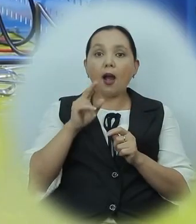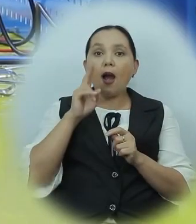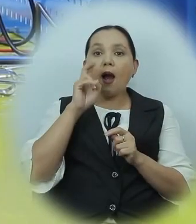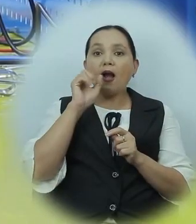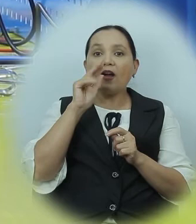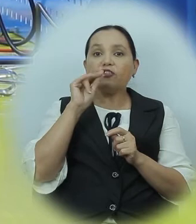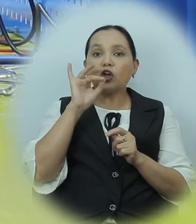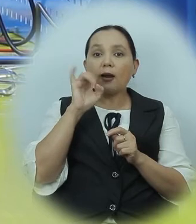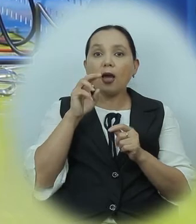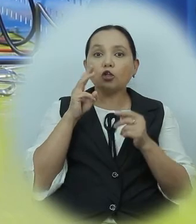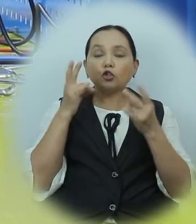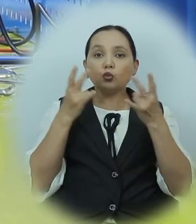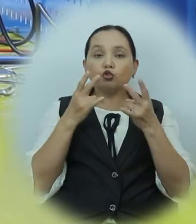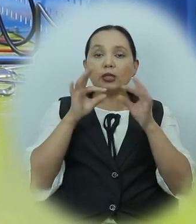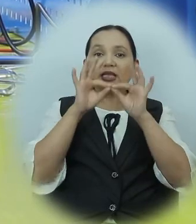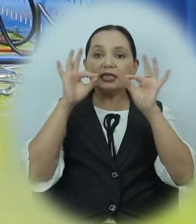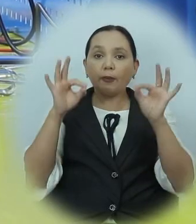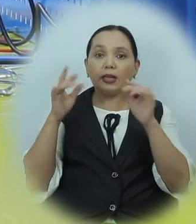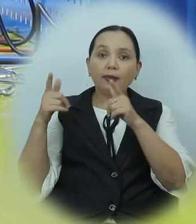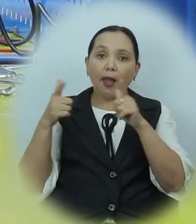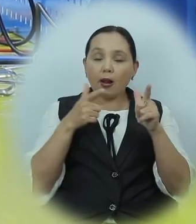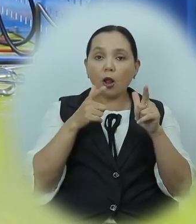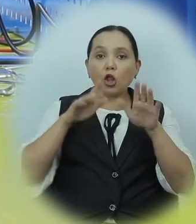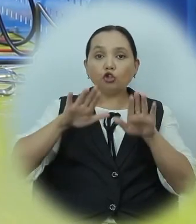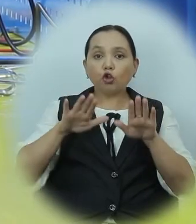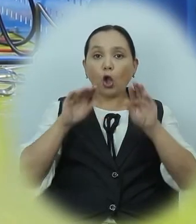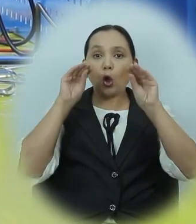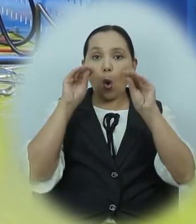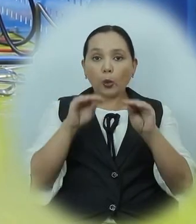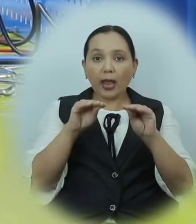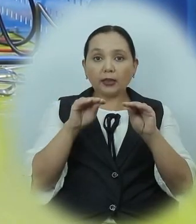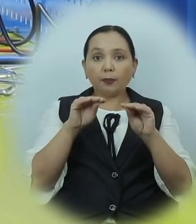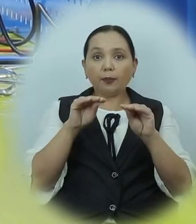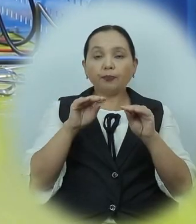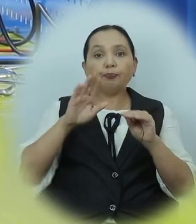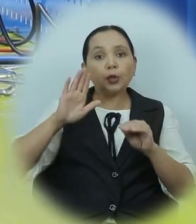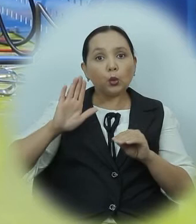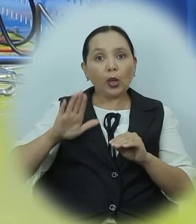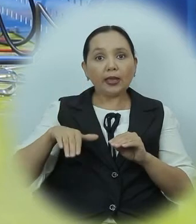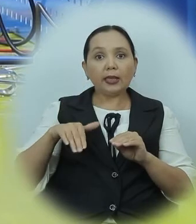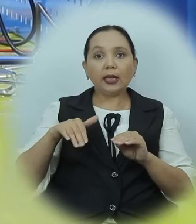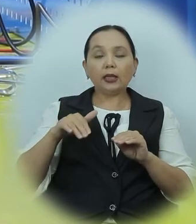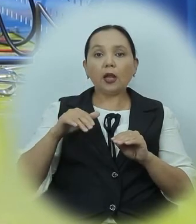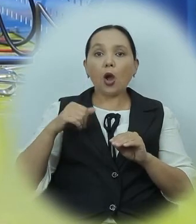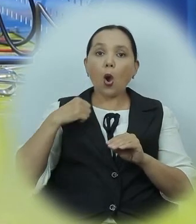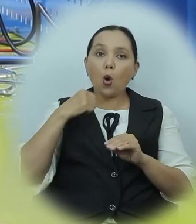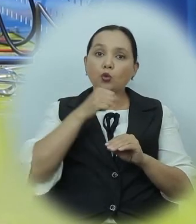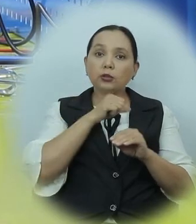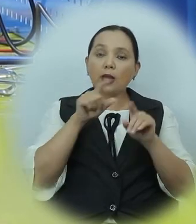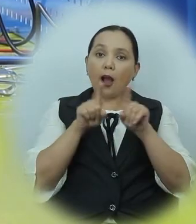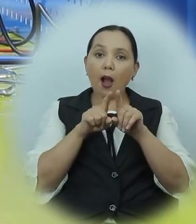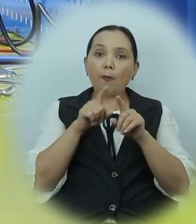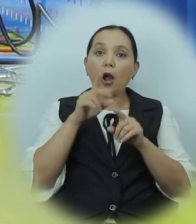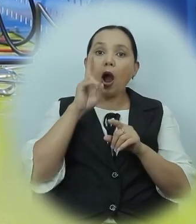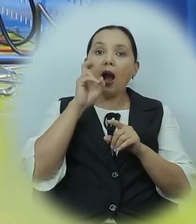Kavcharlash uchun birinchi navbatda simni tayyorlab turib, joyiga o'rnatib, undan keyin o'zida ham kanifol bor,